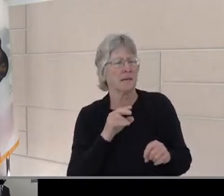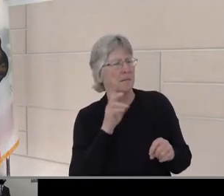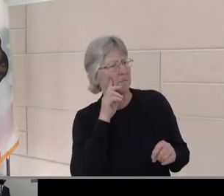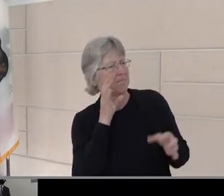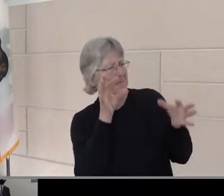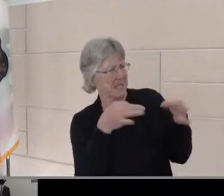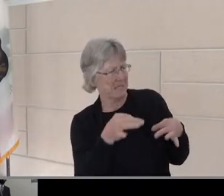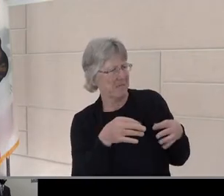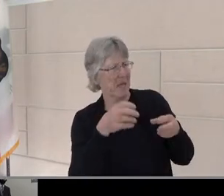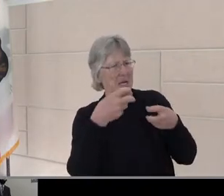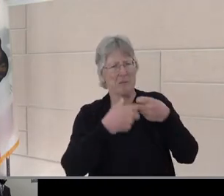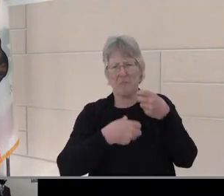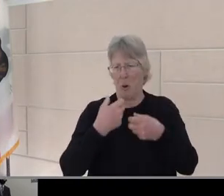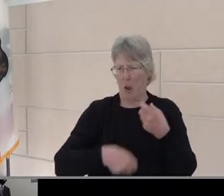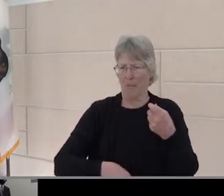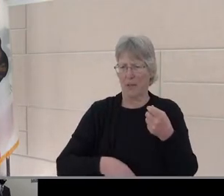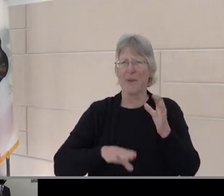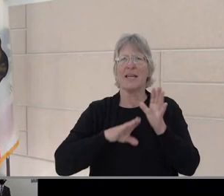បញ្ហា